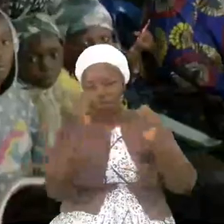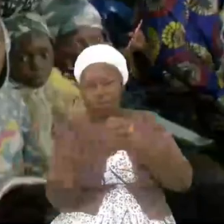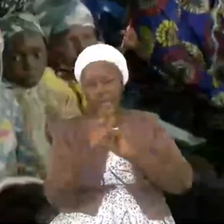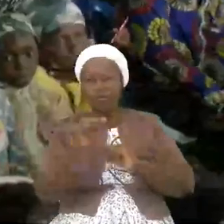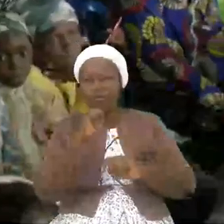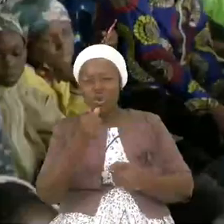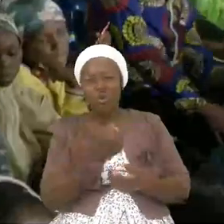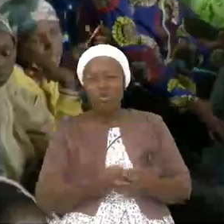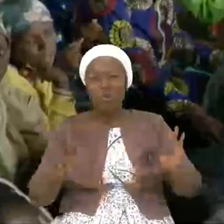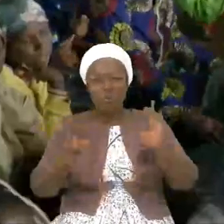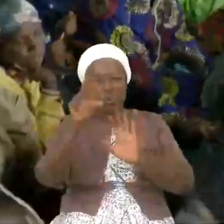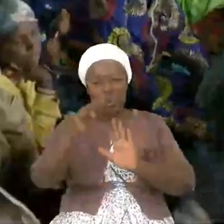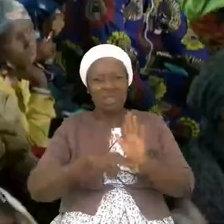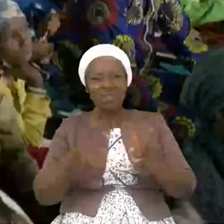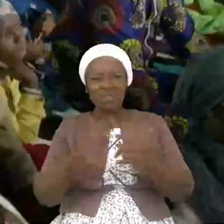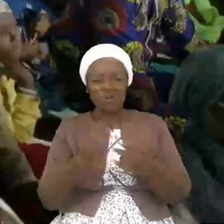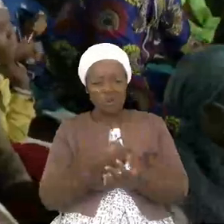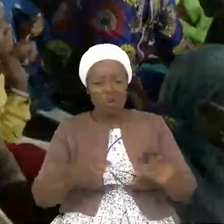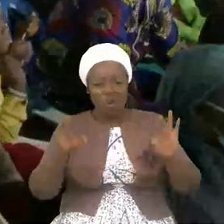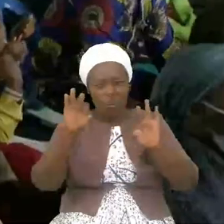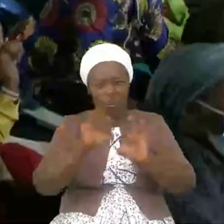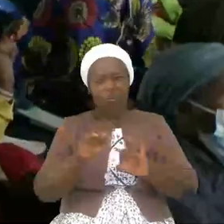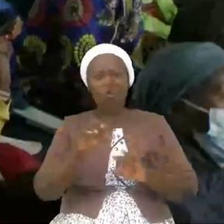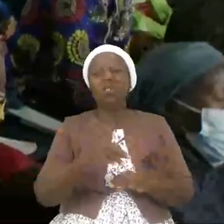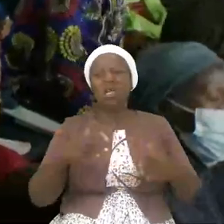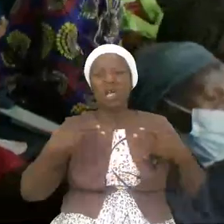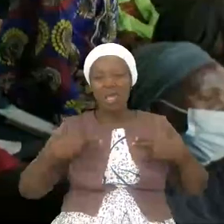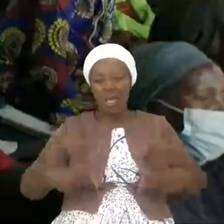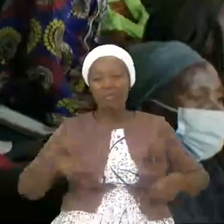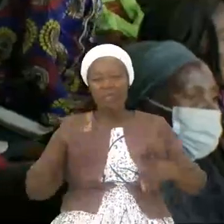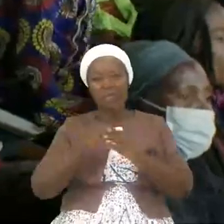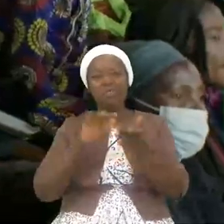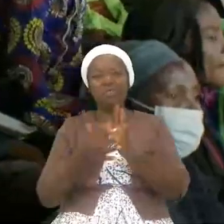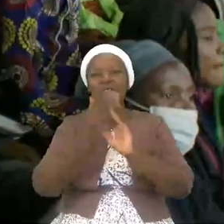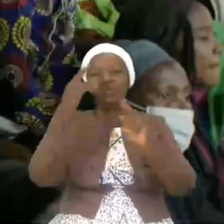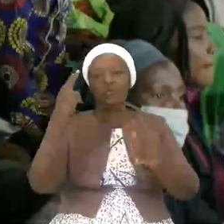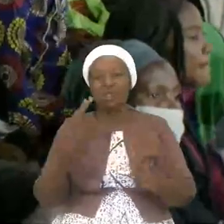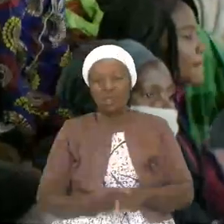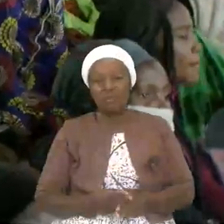Il va transformer ton indignité en dignité au nom de Jésus.